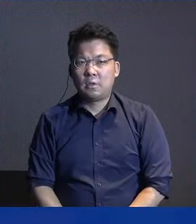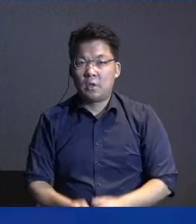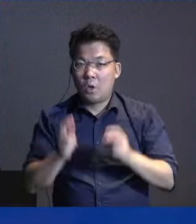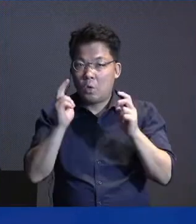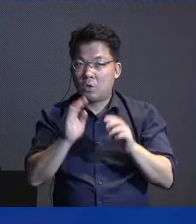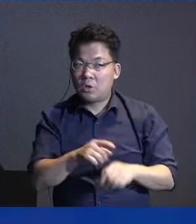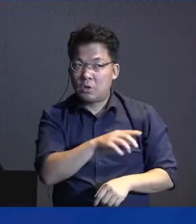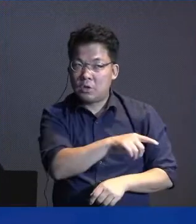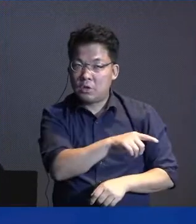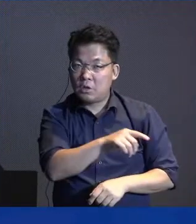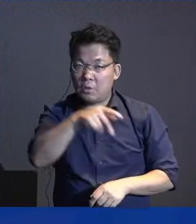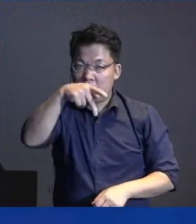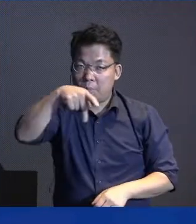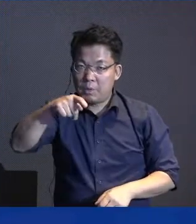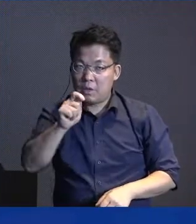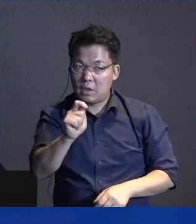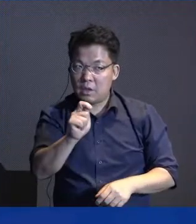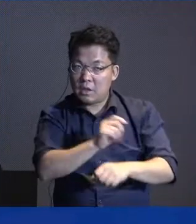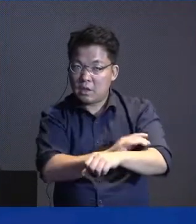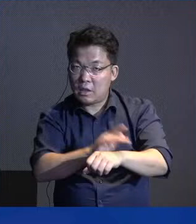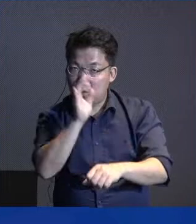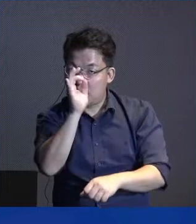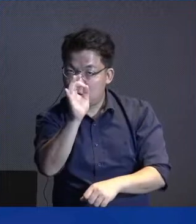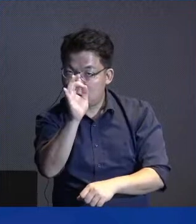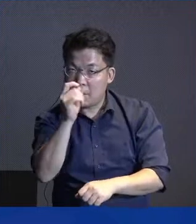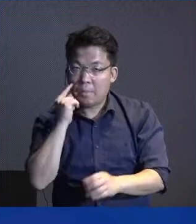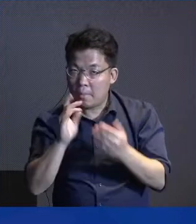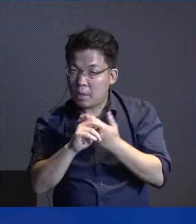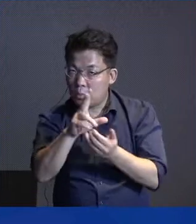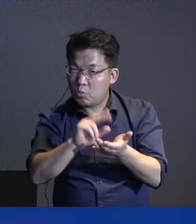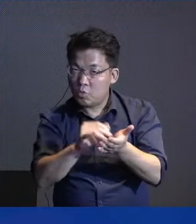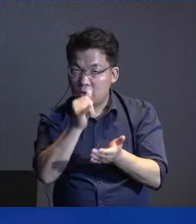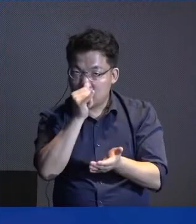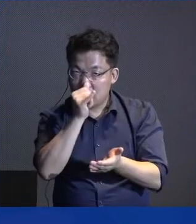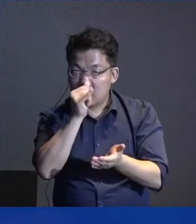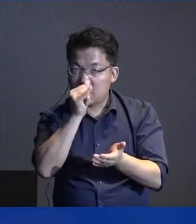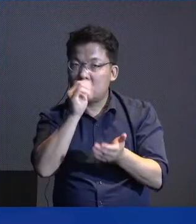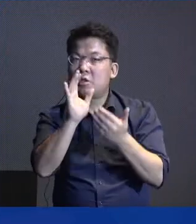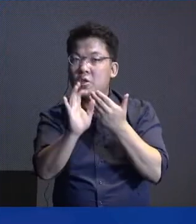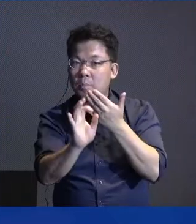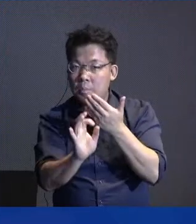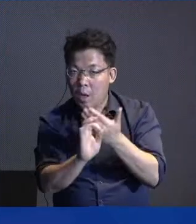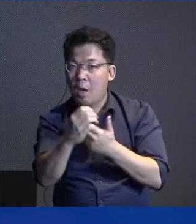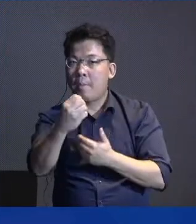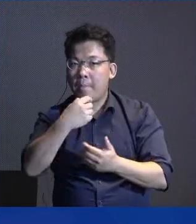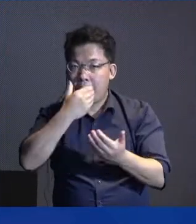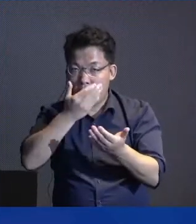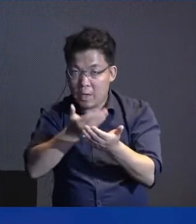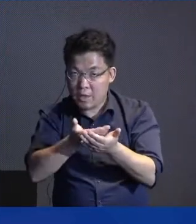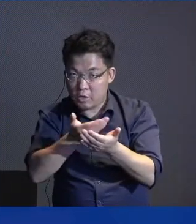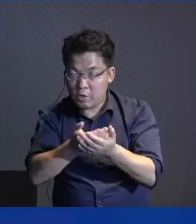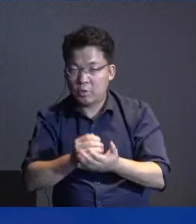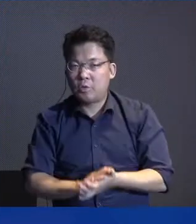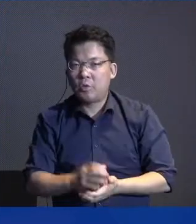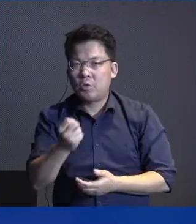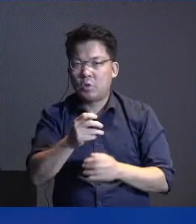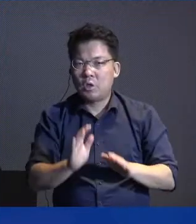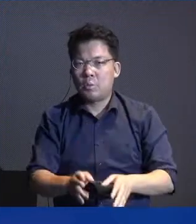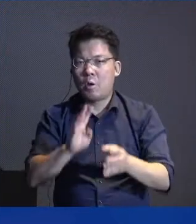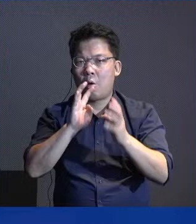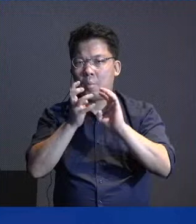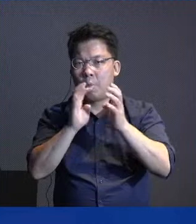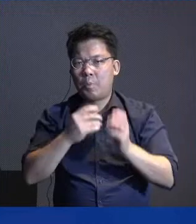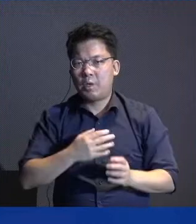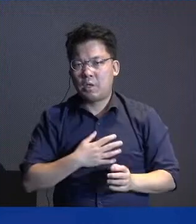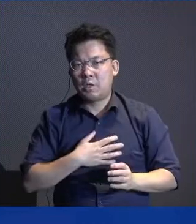me. 잘 움직이지 And 않고 I sincerely thank the AGAC Forum for having me here. 이번 It's an honor and 포럼에 저를 초청해 privilege to be 주셔서